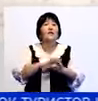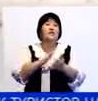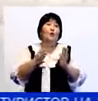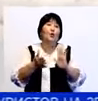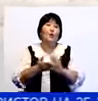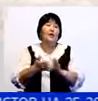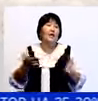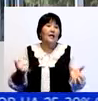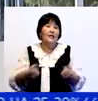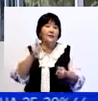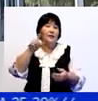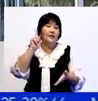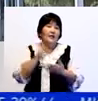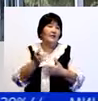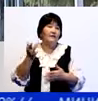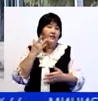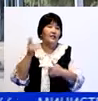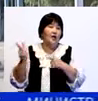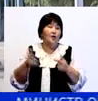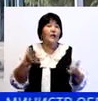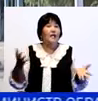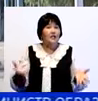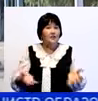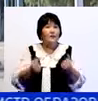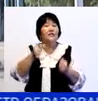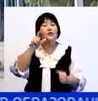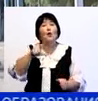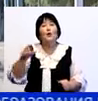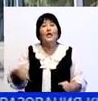ситуациях. Спасатели должны быть всегда готовы к спасению людей.